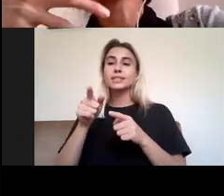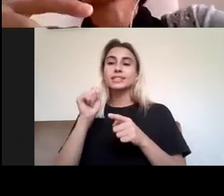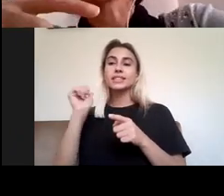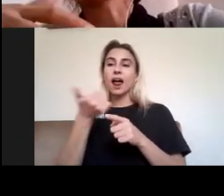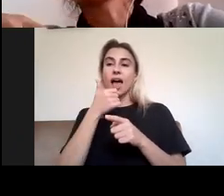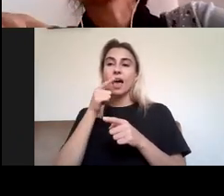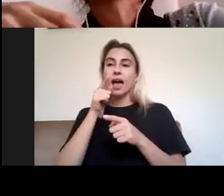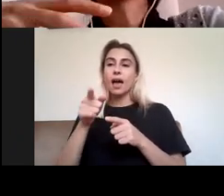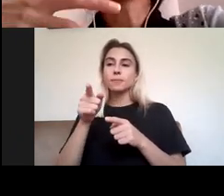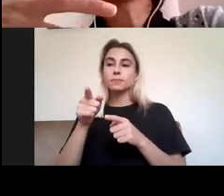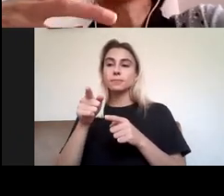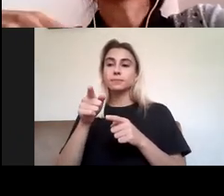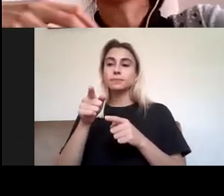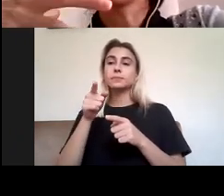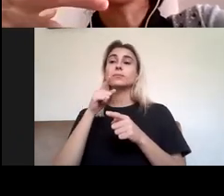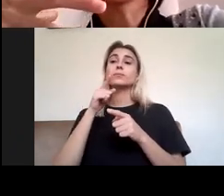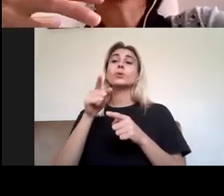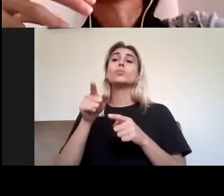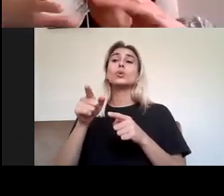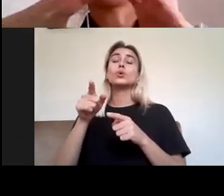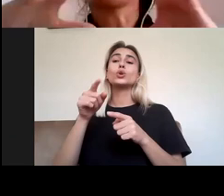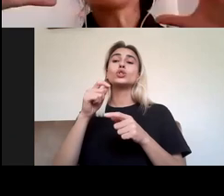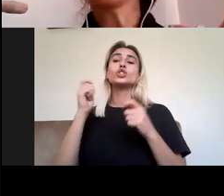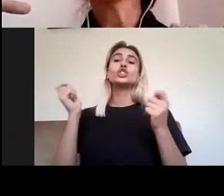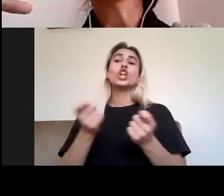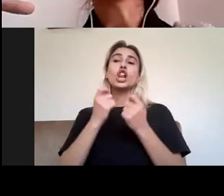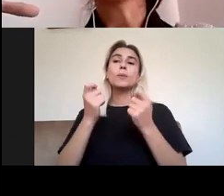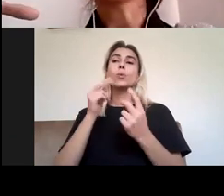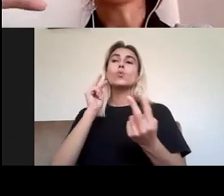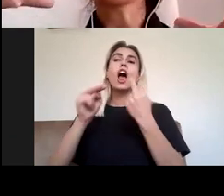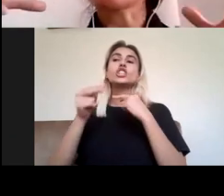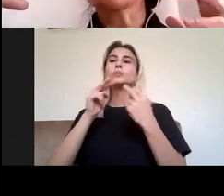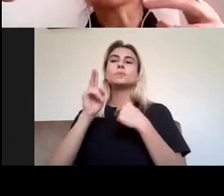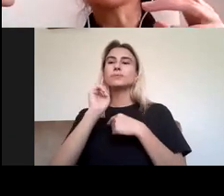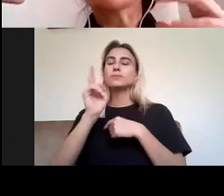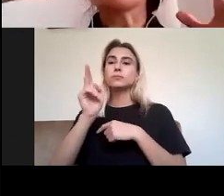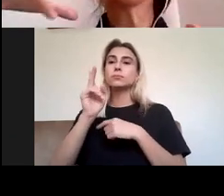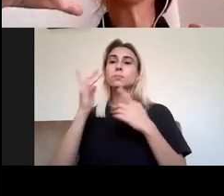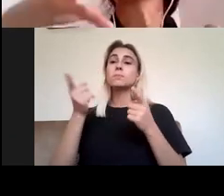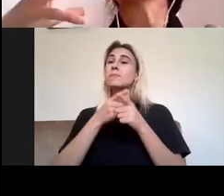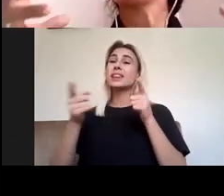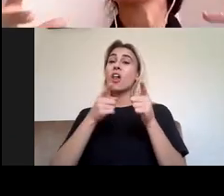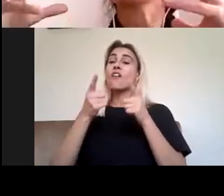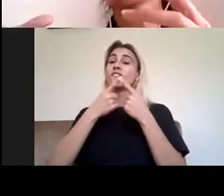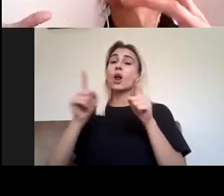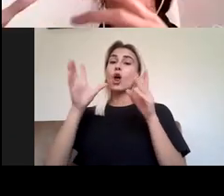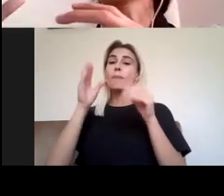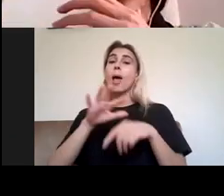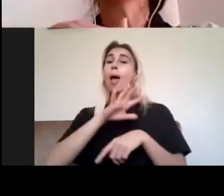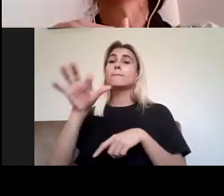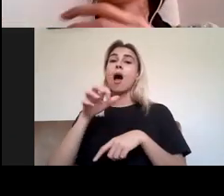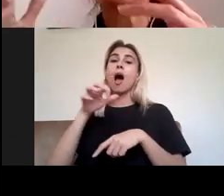içerisinde de bunu yaşadık. Çünkü burada çalışma ulaşım modlarının birbirinden farklı olması her bir alana ait